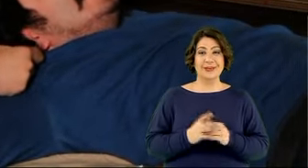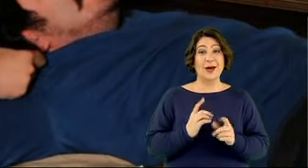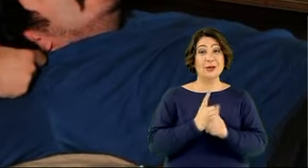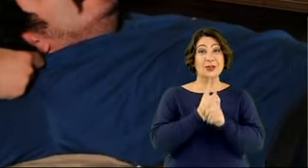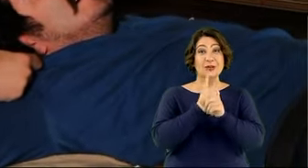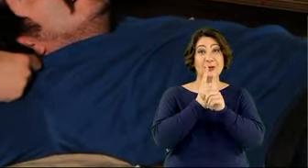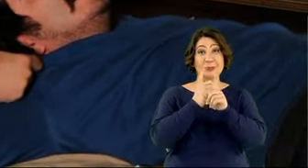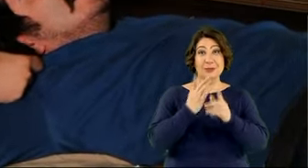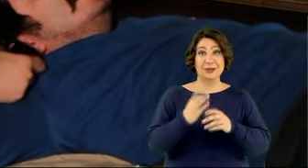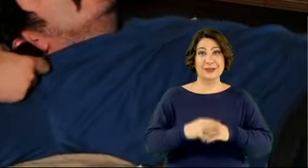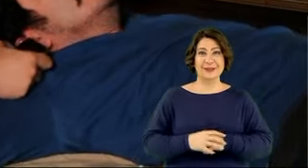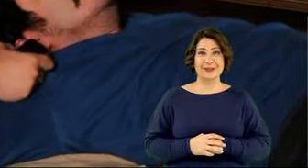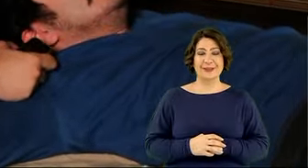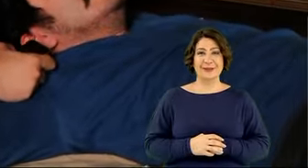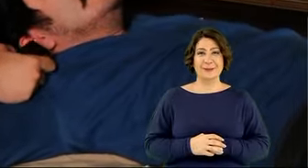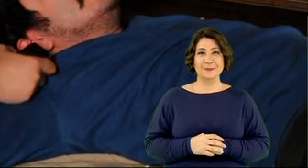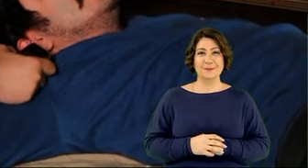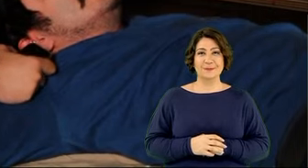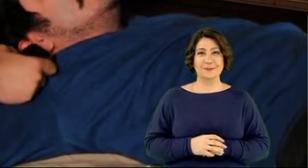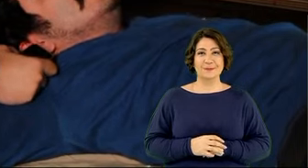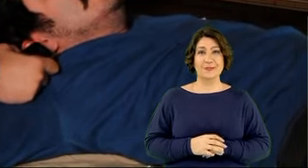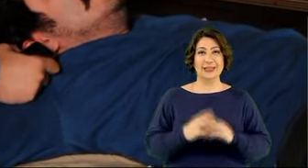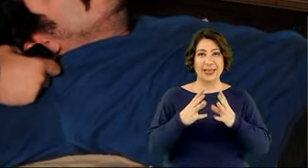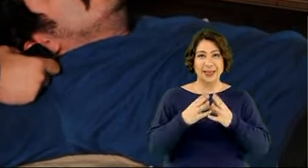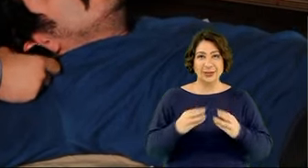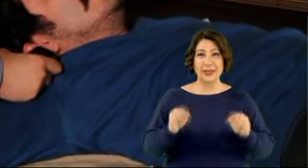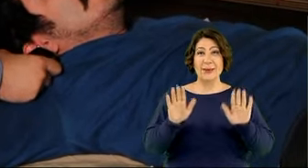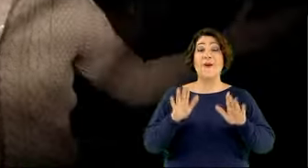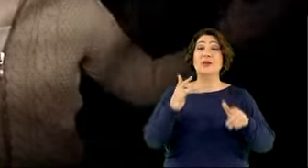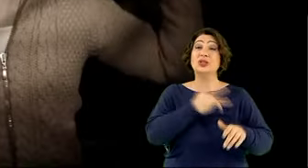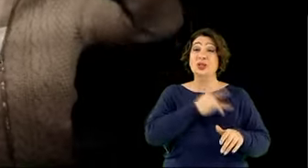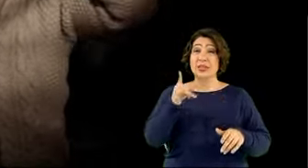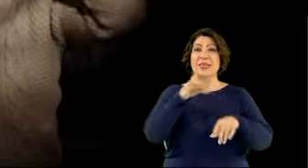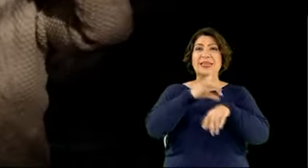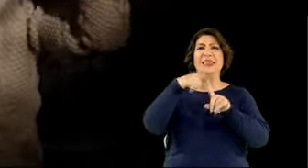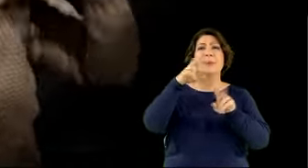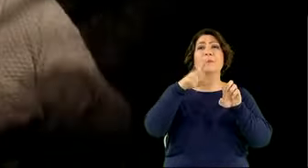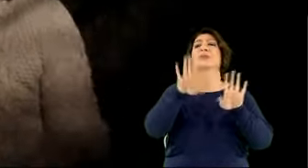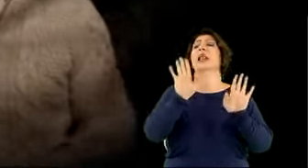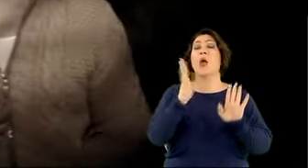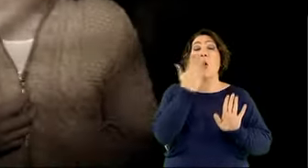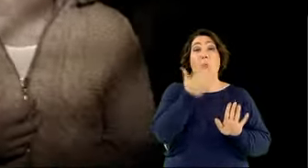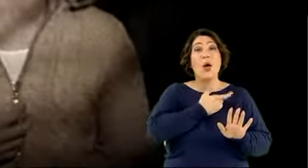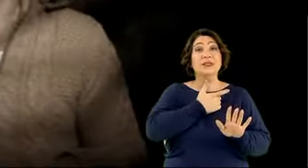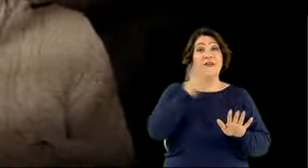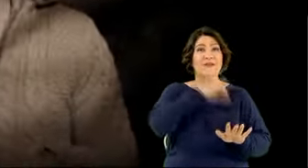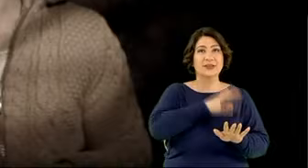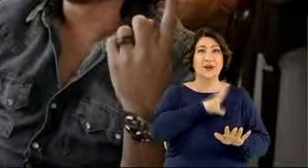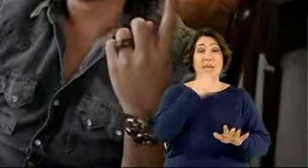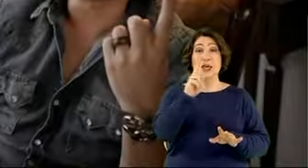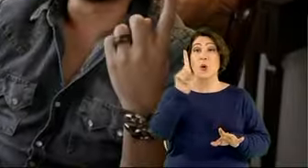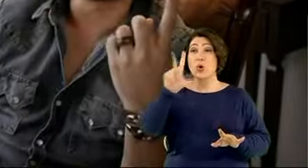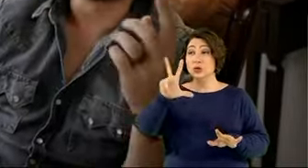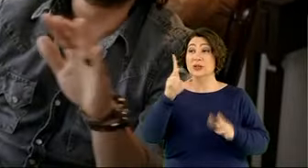Sakin, geçti. Geçti, geçti. Fettahcan sadece tıp alanında değil, öğrencilere de büyük fayda sağlıyor.